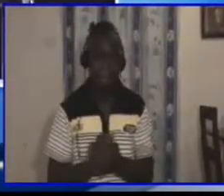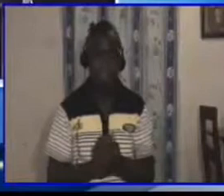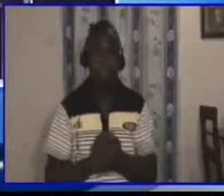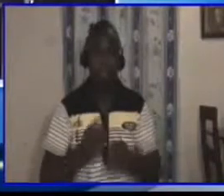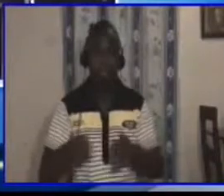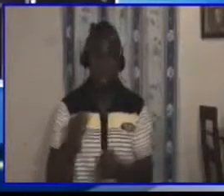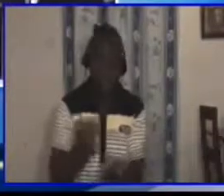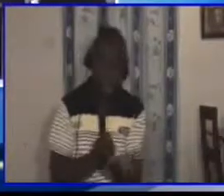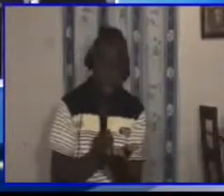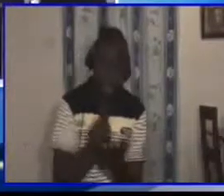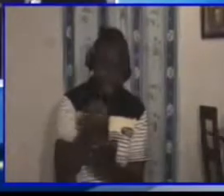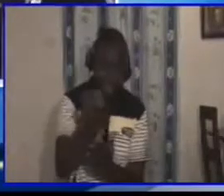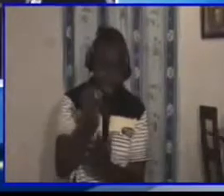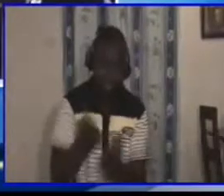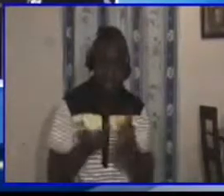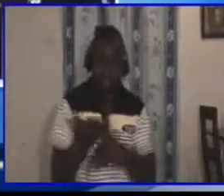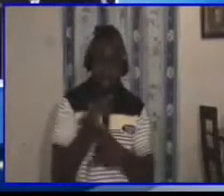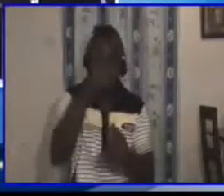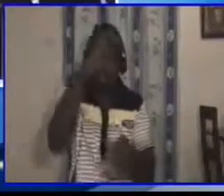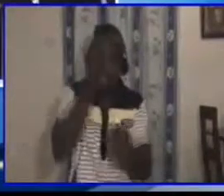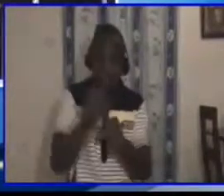una fede e in generale